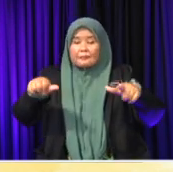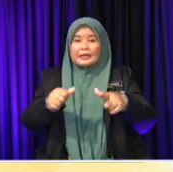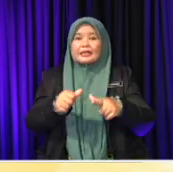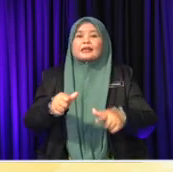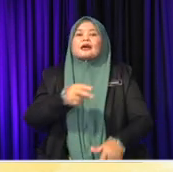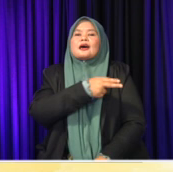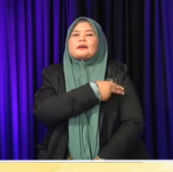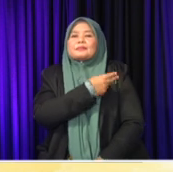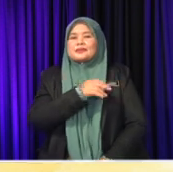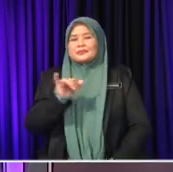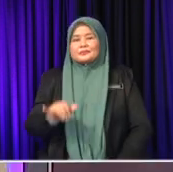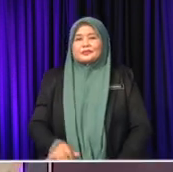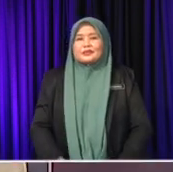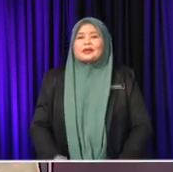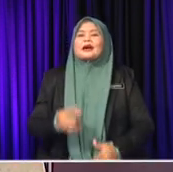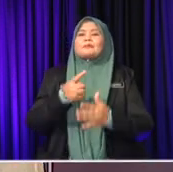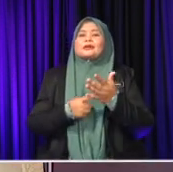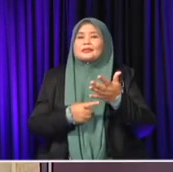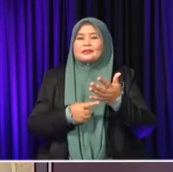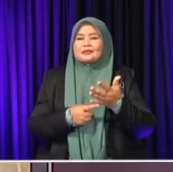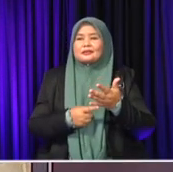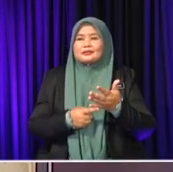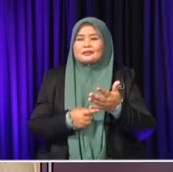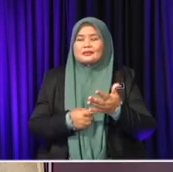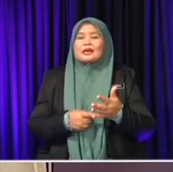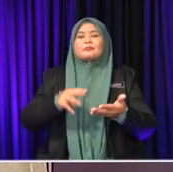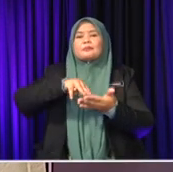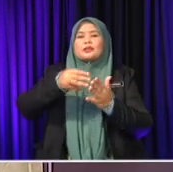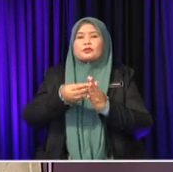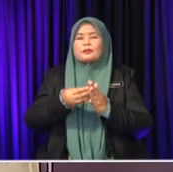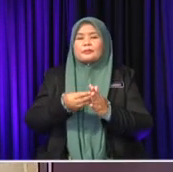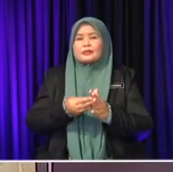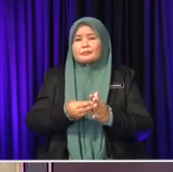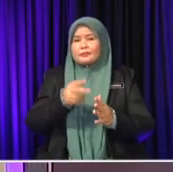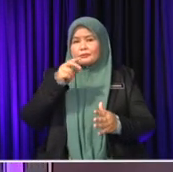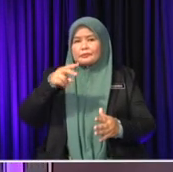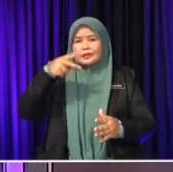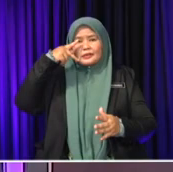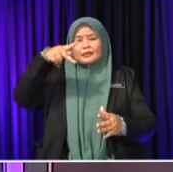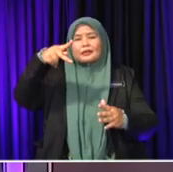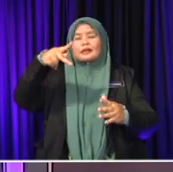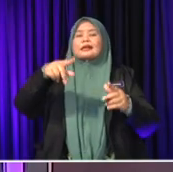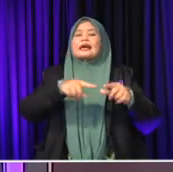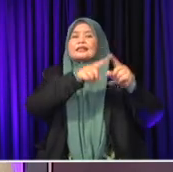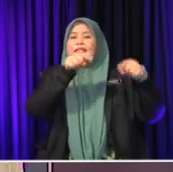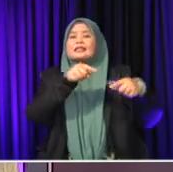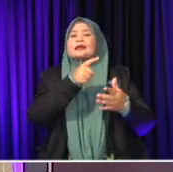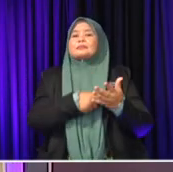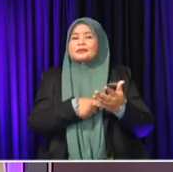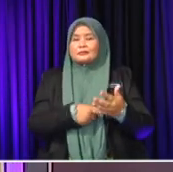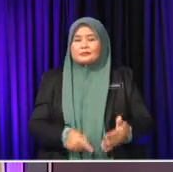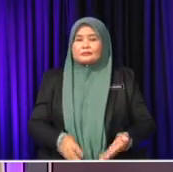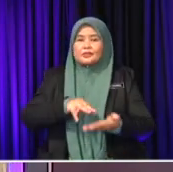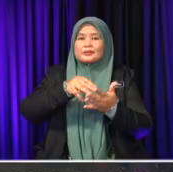apa agaknya ya Oke aku agaknya maksud memandang hati ini mungkin Abang Lukman boleh terang kasih kek Kok pada